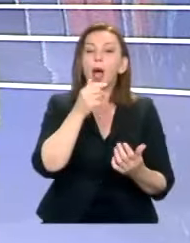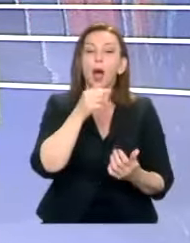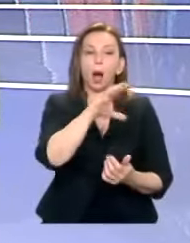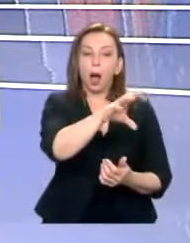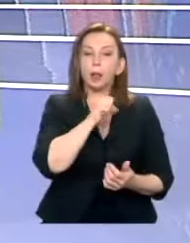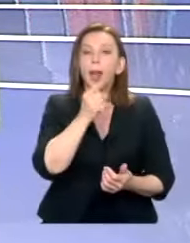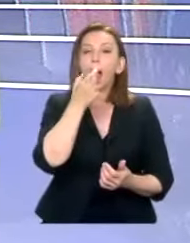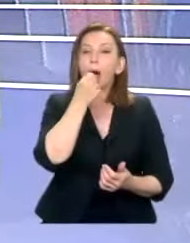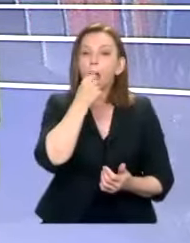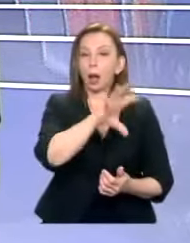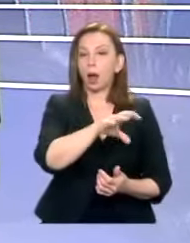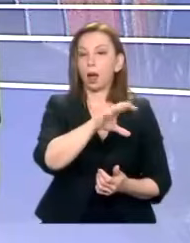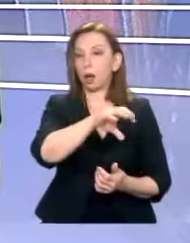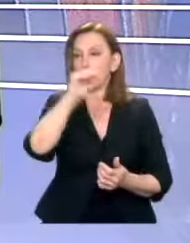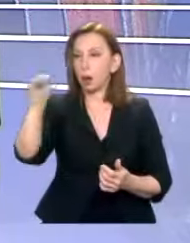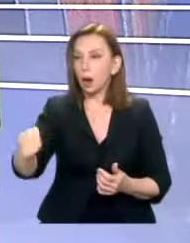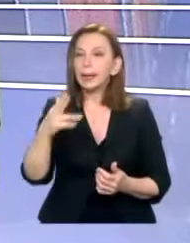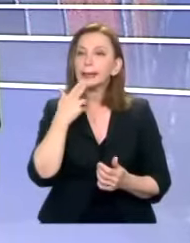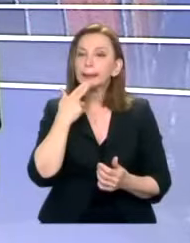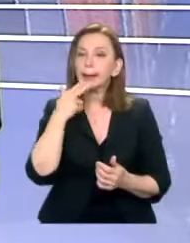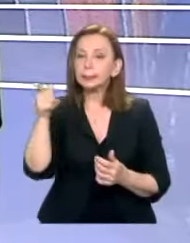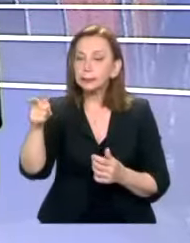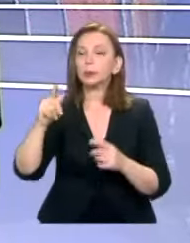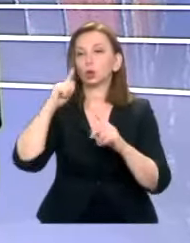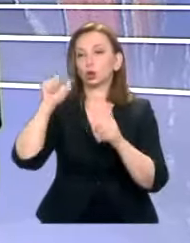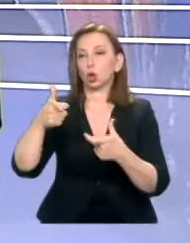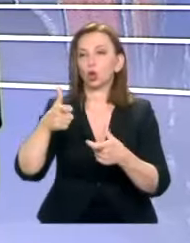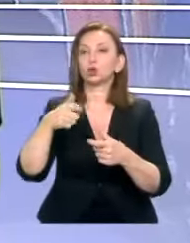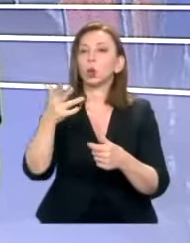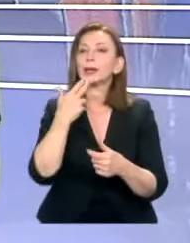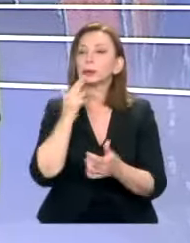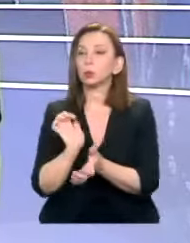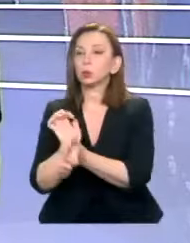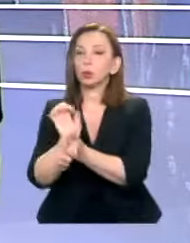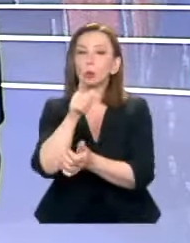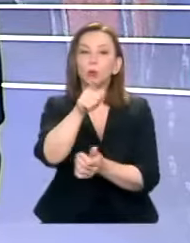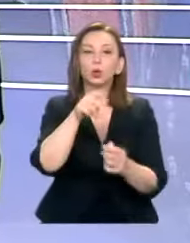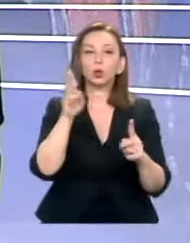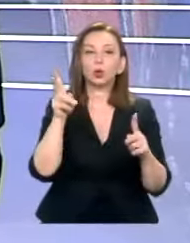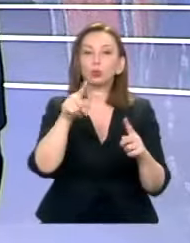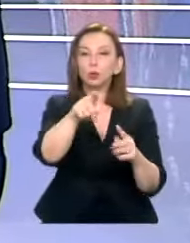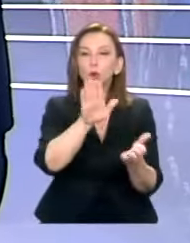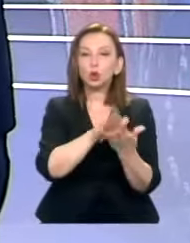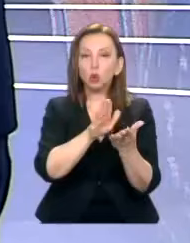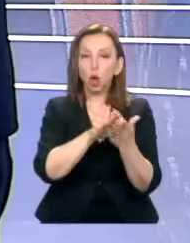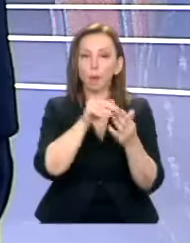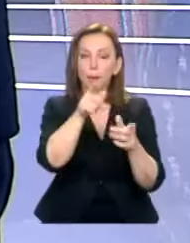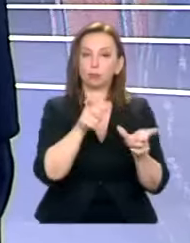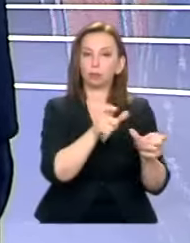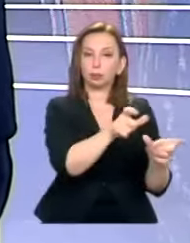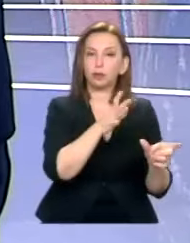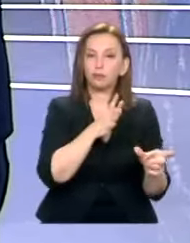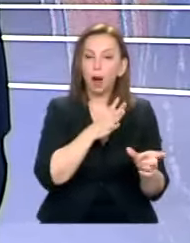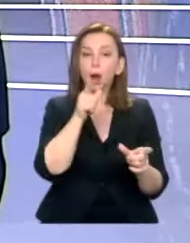kadınsa gözaltına alındı. Saatler sonra da tutuklandı. Bu köpekler ise şimdi karantinada. Peki iki kenti karıştıran bu tartışma